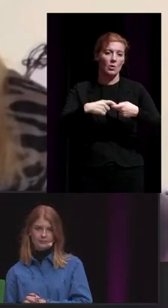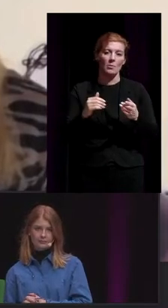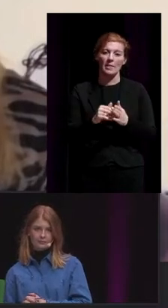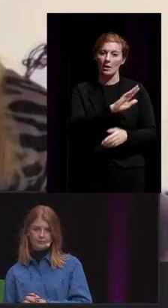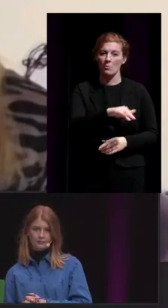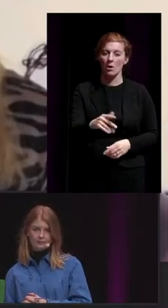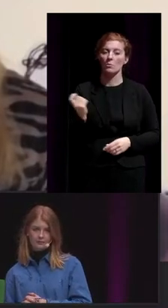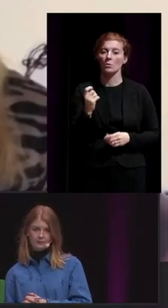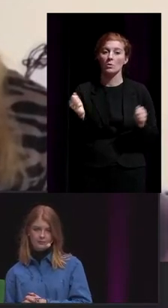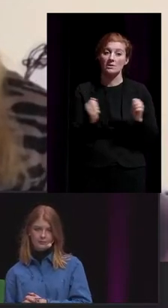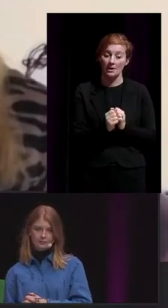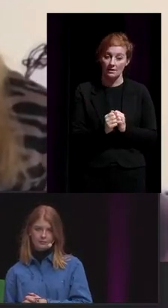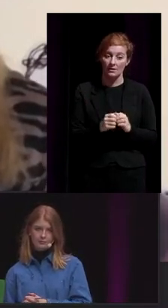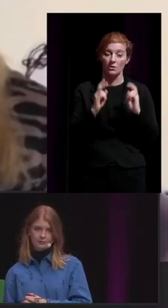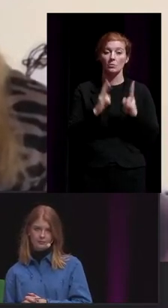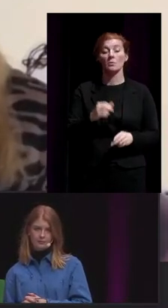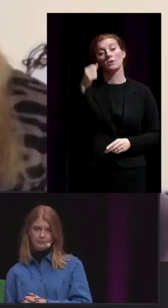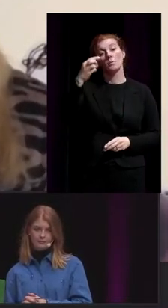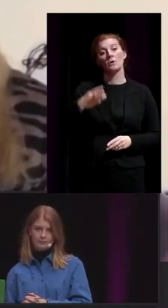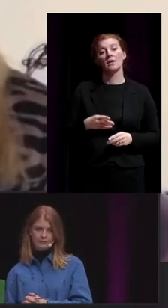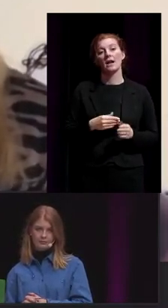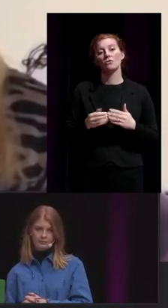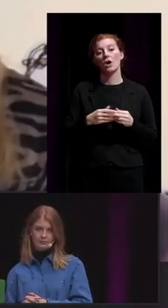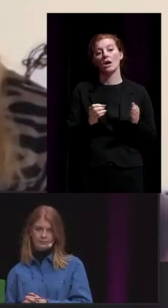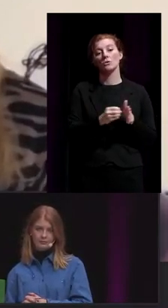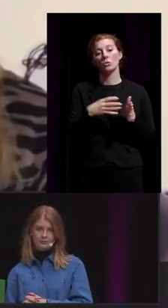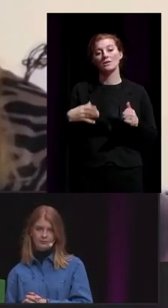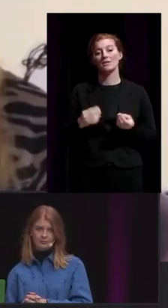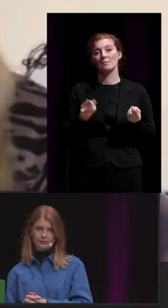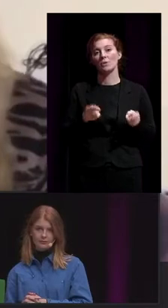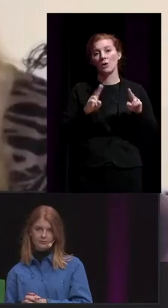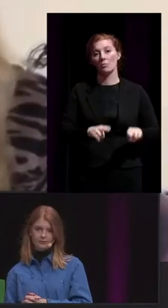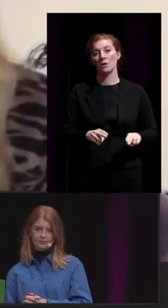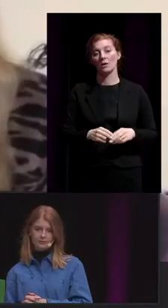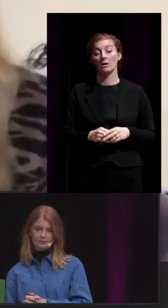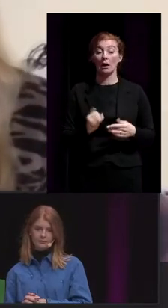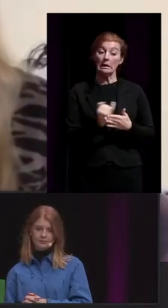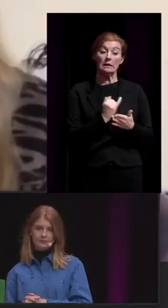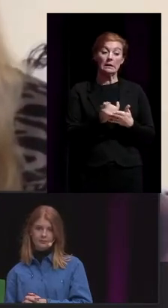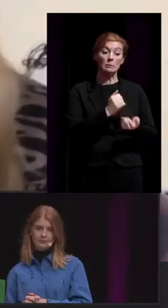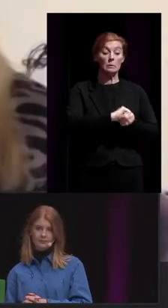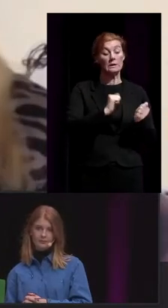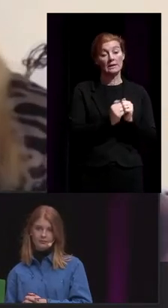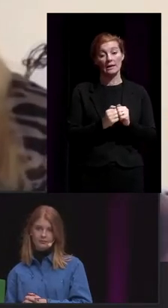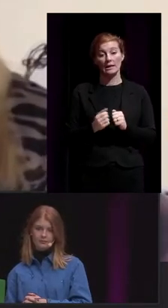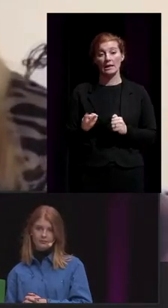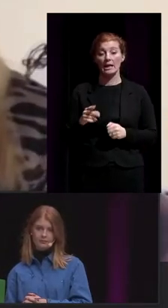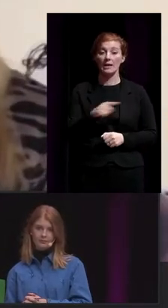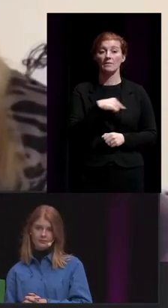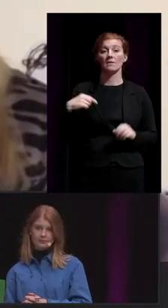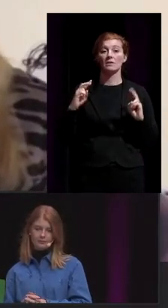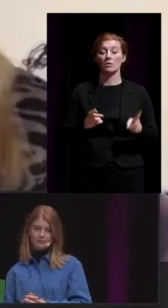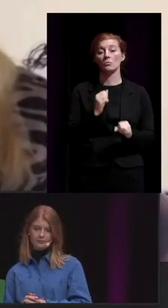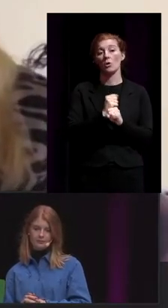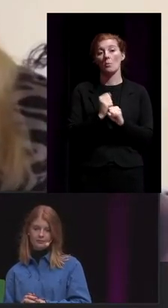också prioriterar och gör den här konsekvensbedömningen ibland inom politiken kanske, eller vi som jobbar